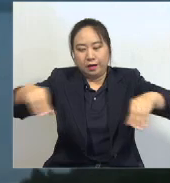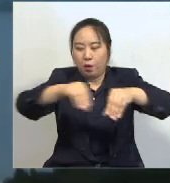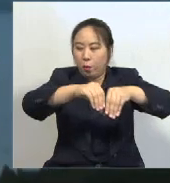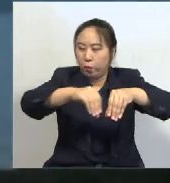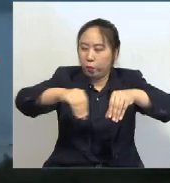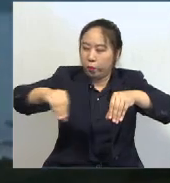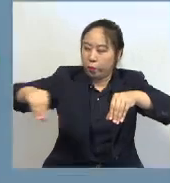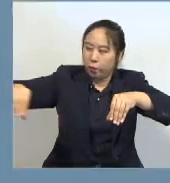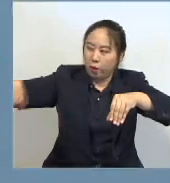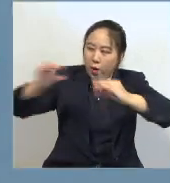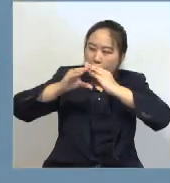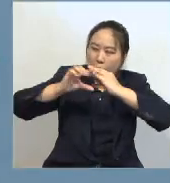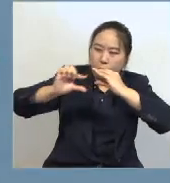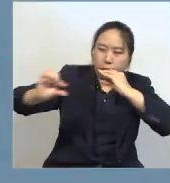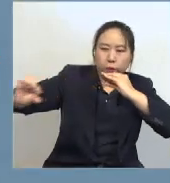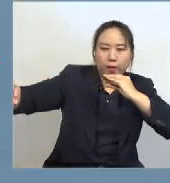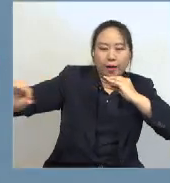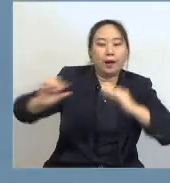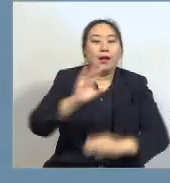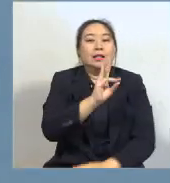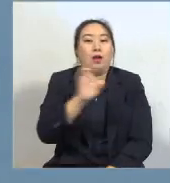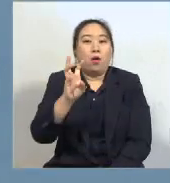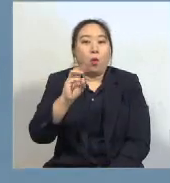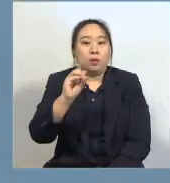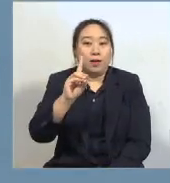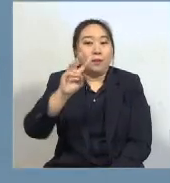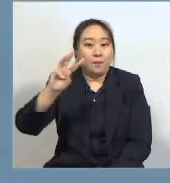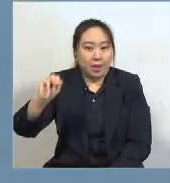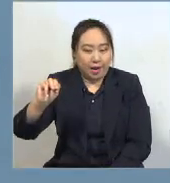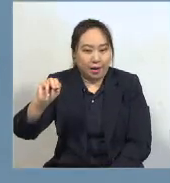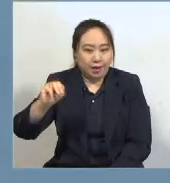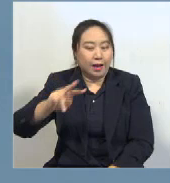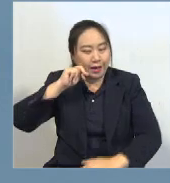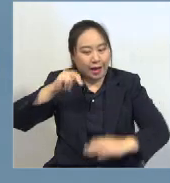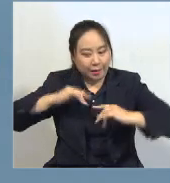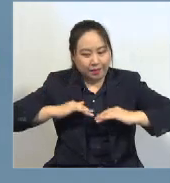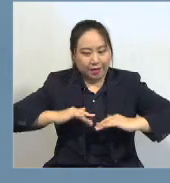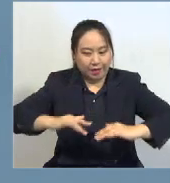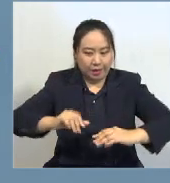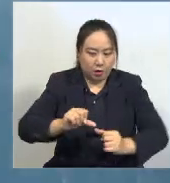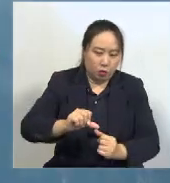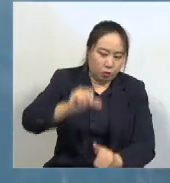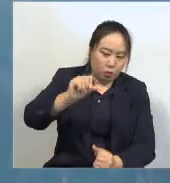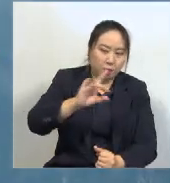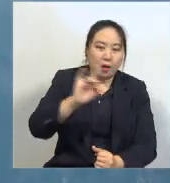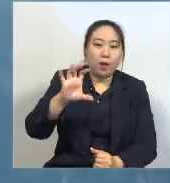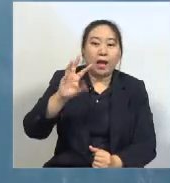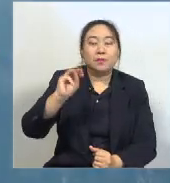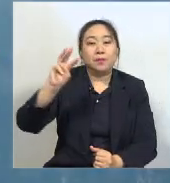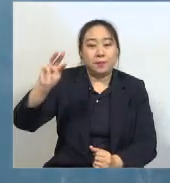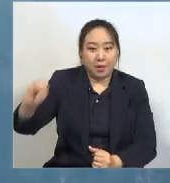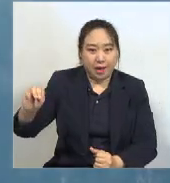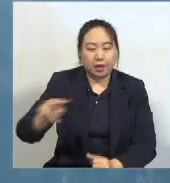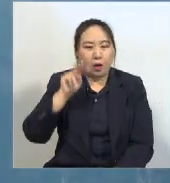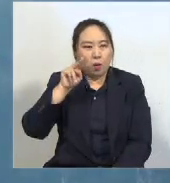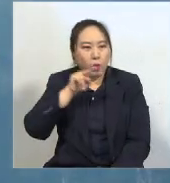าในระยะทางกว่า761เมตรมีความสูงห่างจากระดับน้ำทะเล850เมตรสามารถมองเห็นทัศ